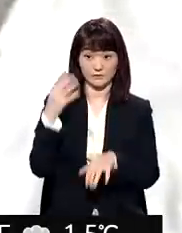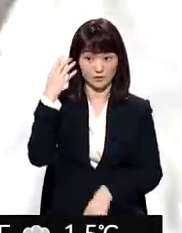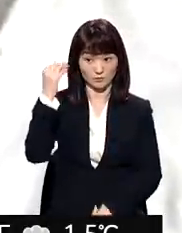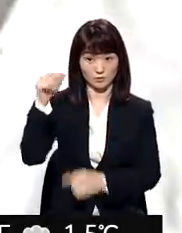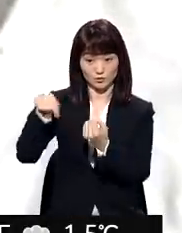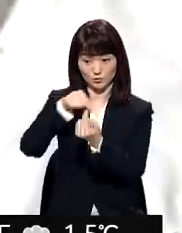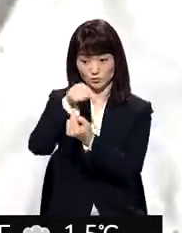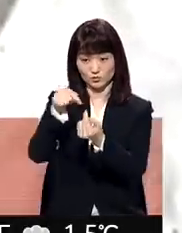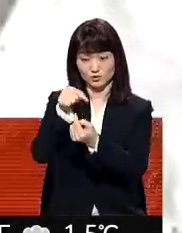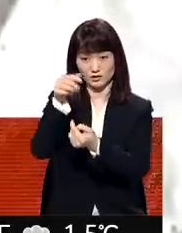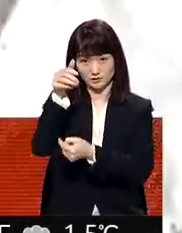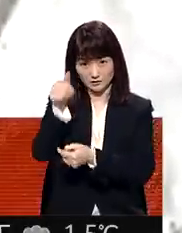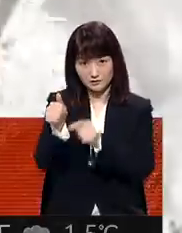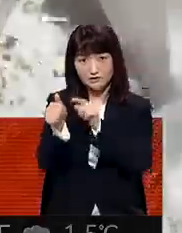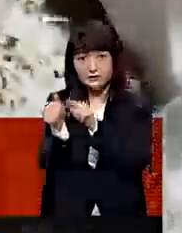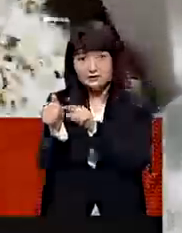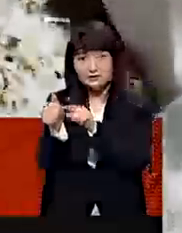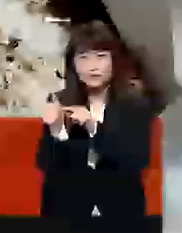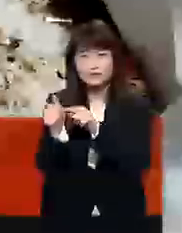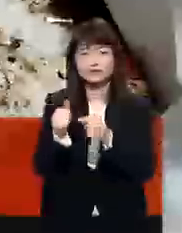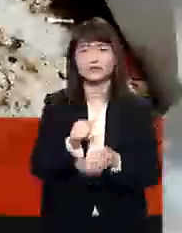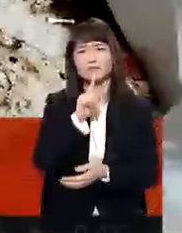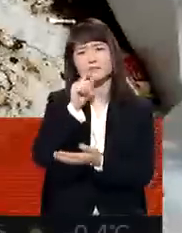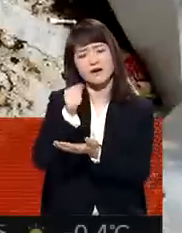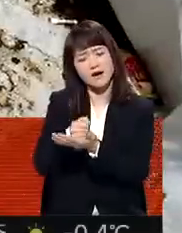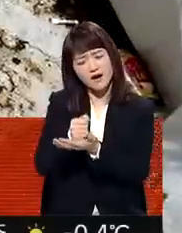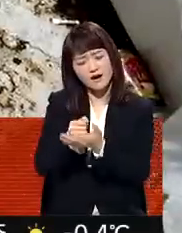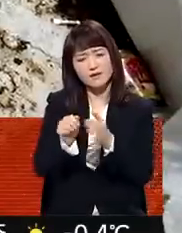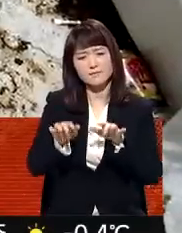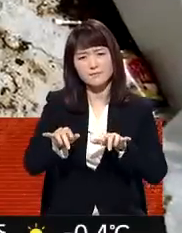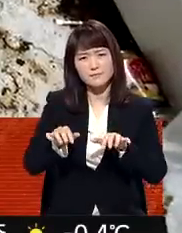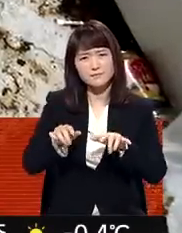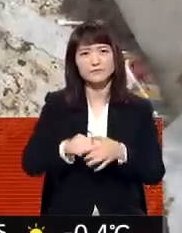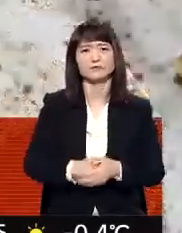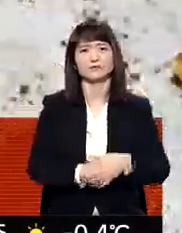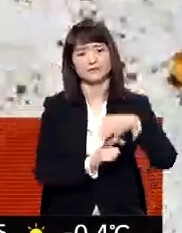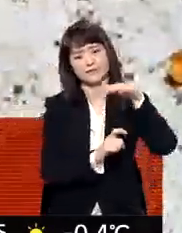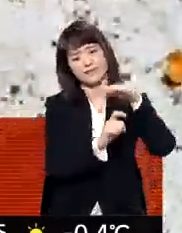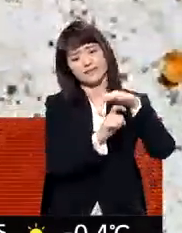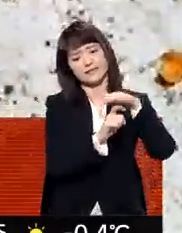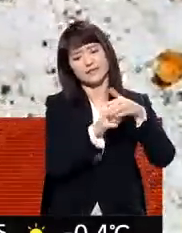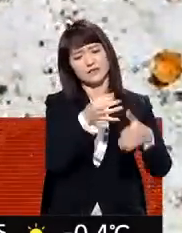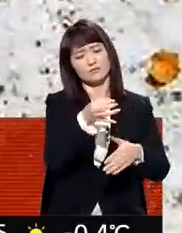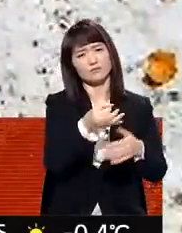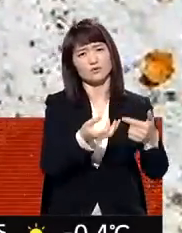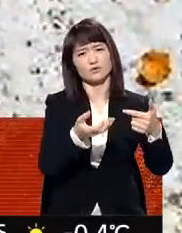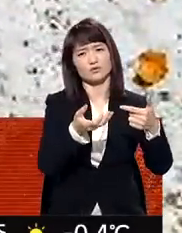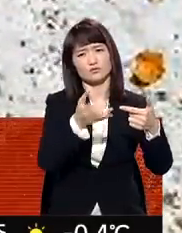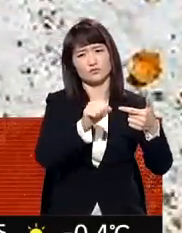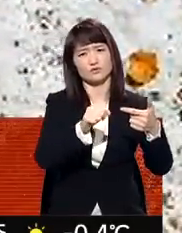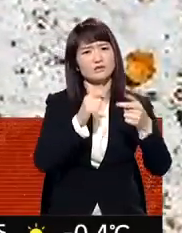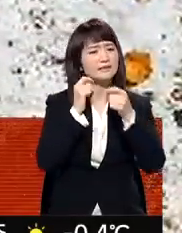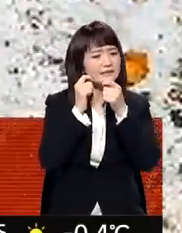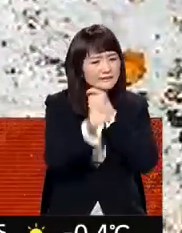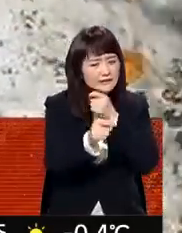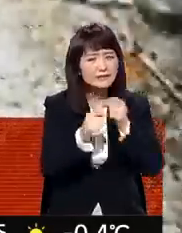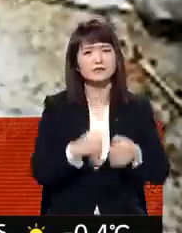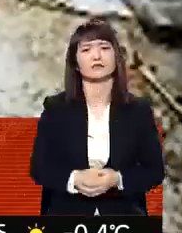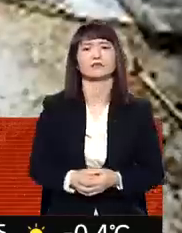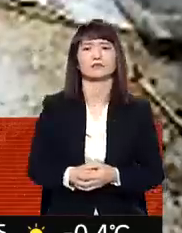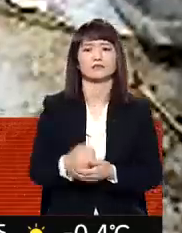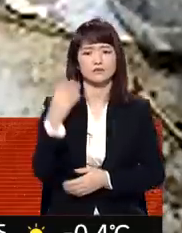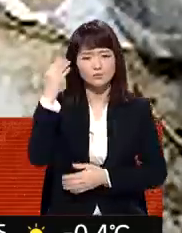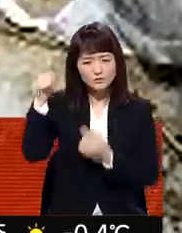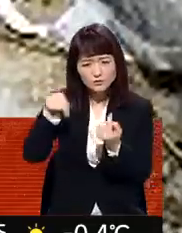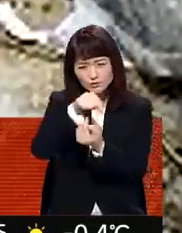저 사장님의 하소연이 올라온 겁니다이 사장님은 앞서도 인테리어 비용 6억 사기를 당하셨고요 어렵게 모텔을 오픈해서 운영 중이었다고